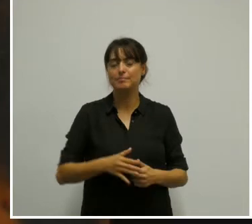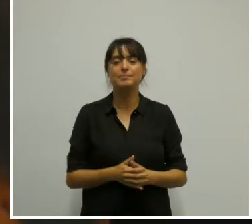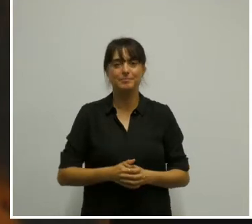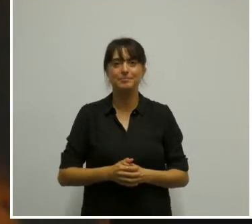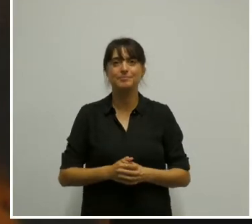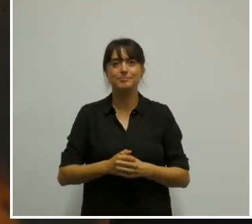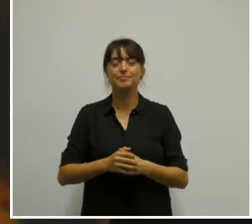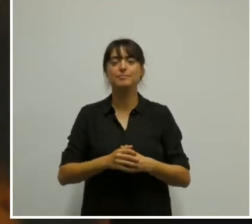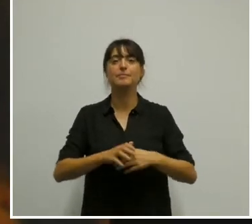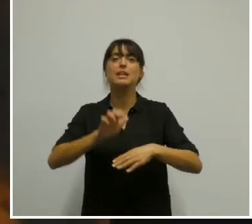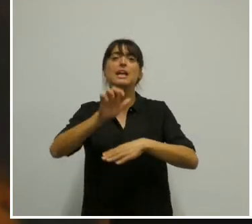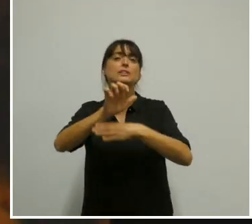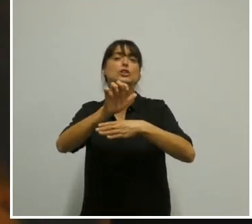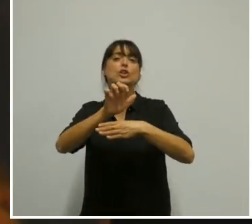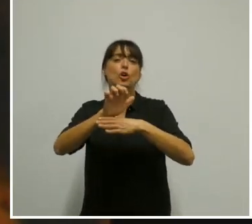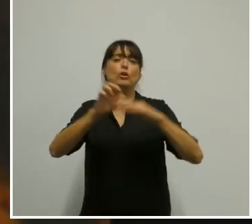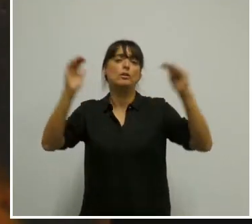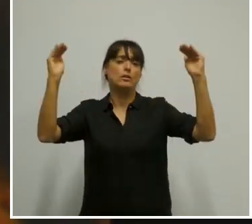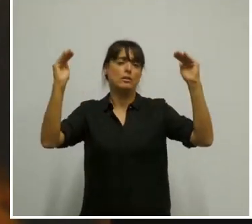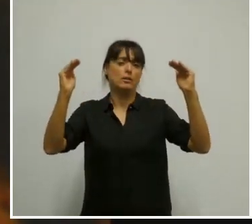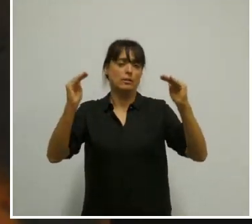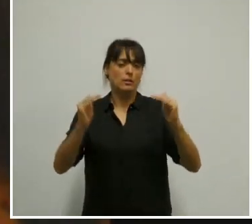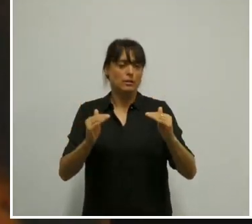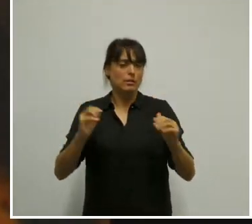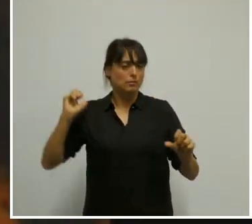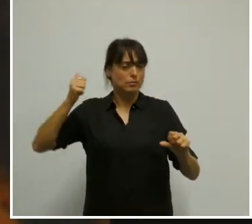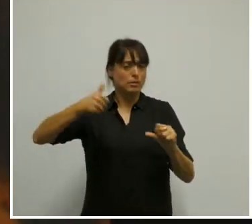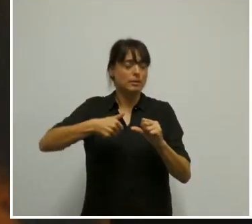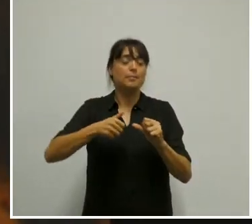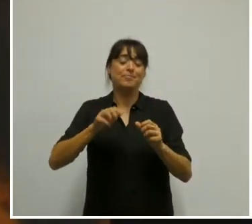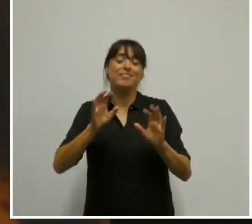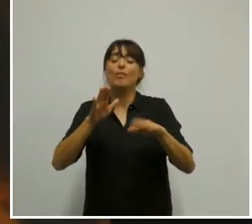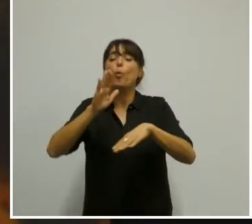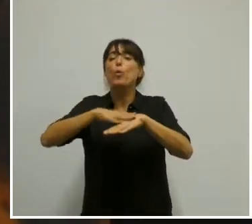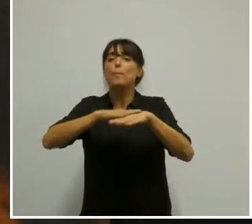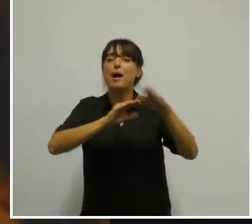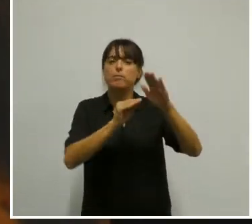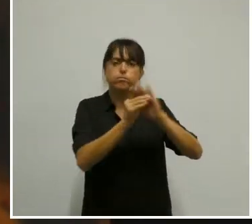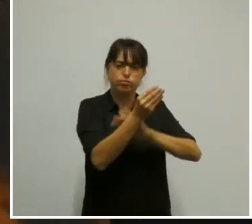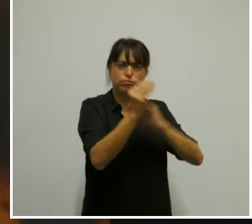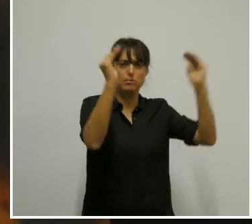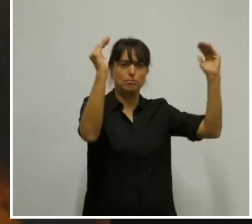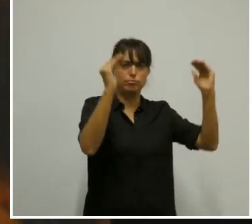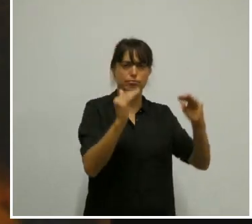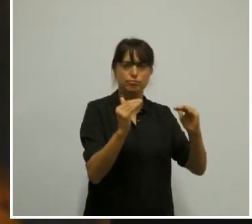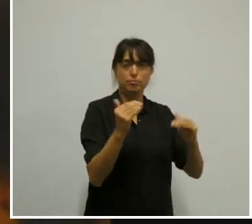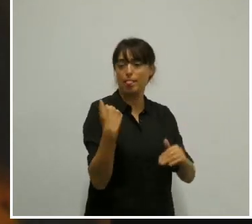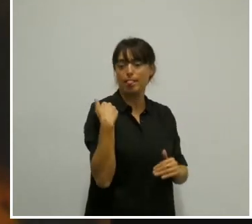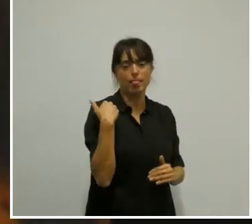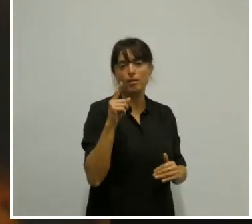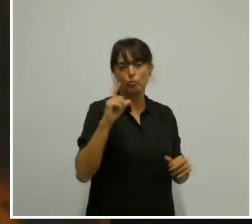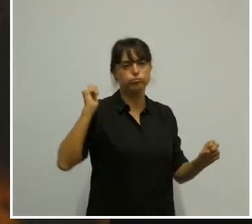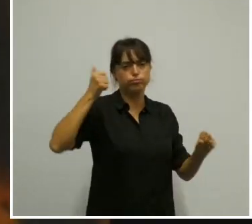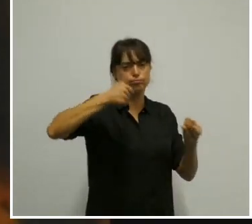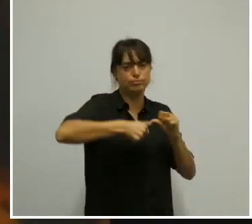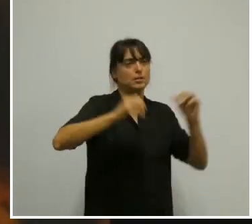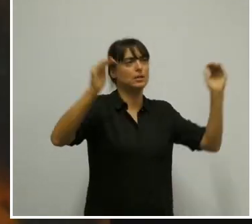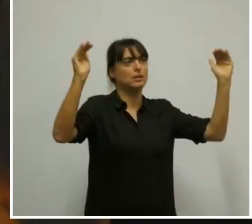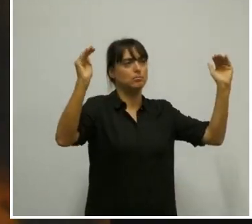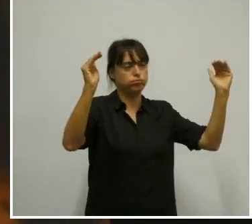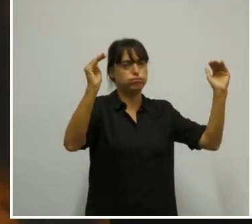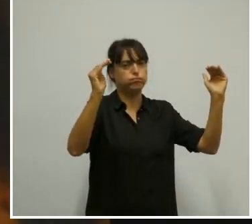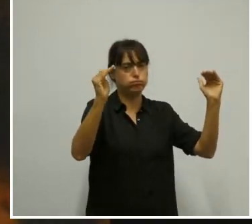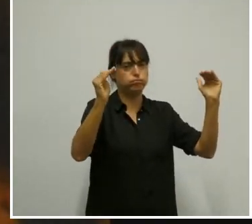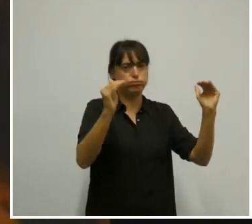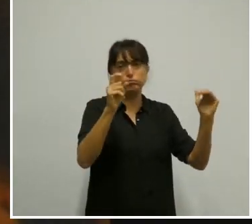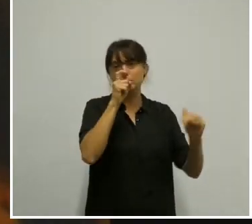també bueno, ja s'arrasta des de fa temps la baixada de natalitat, no és una cosa d'ara, per tant la disminució va incrementant